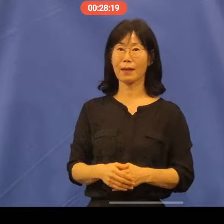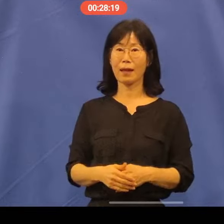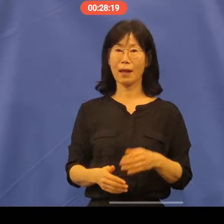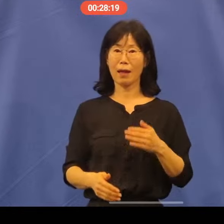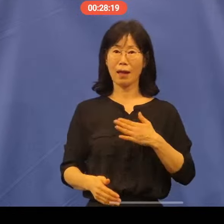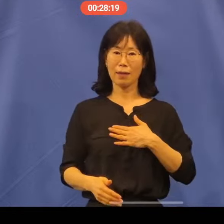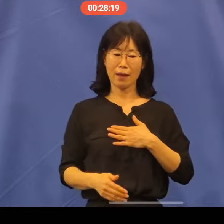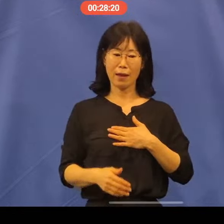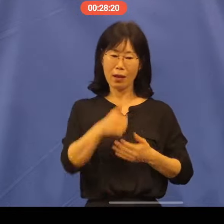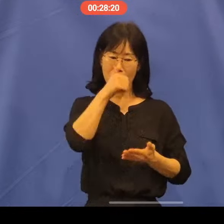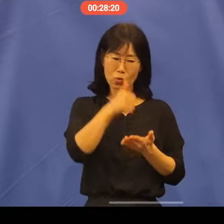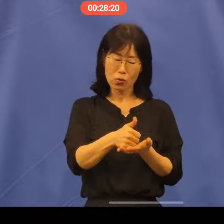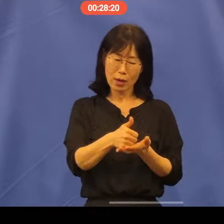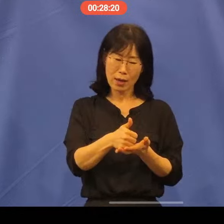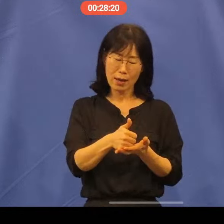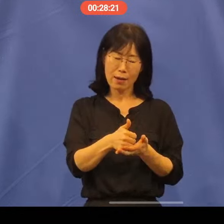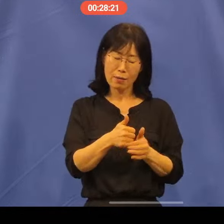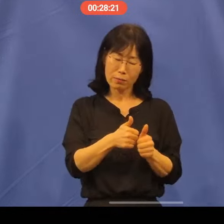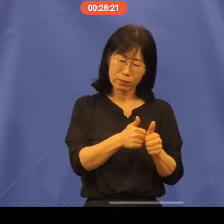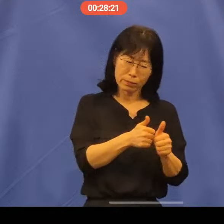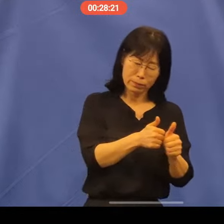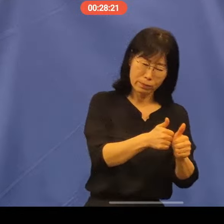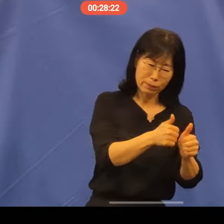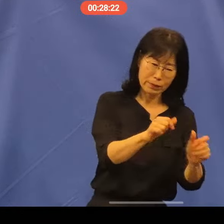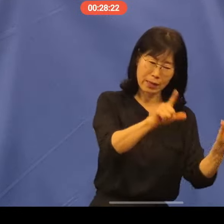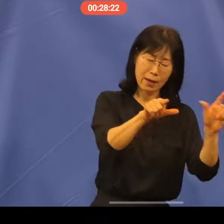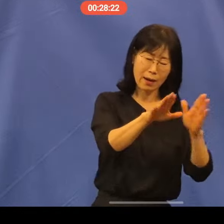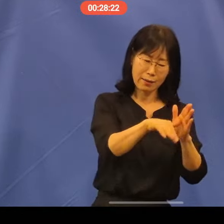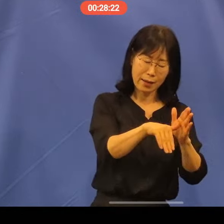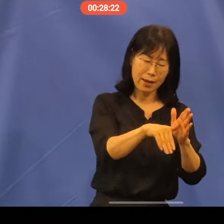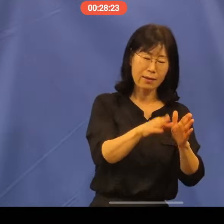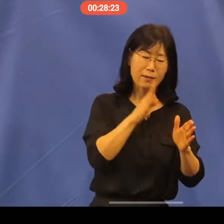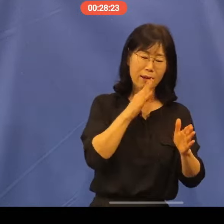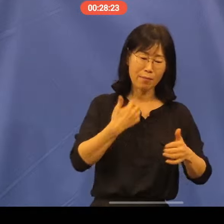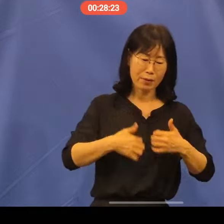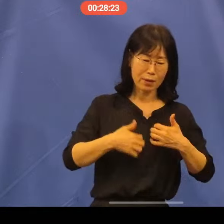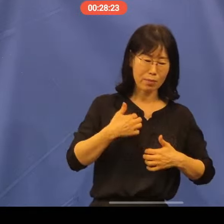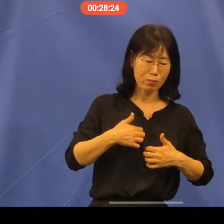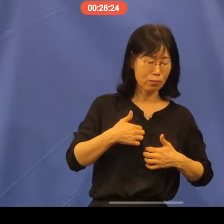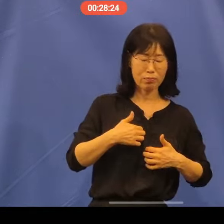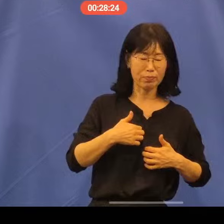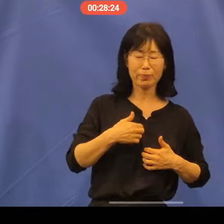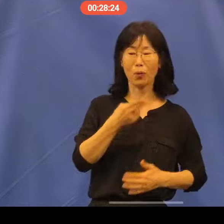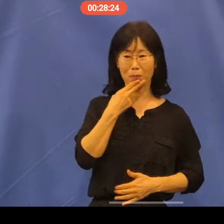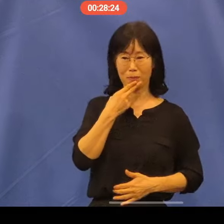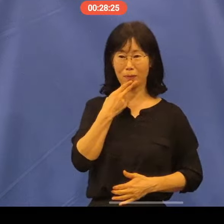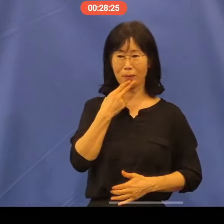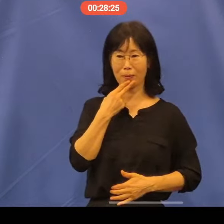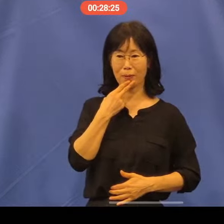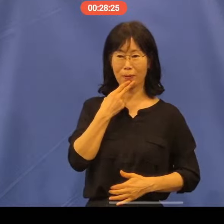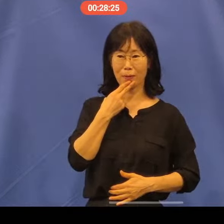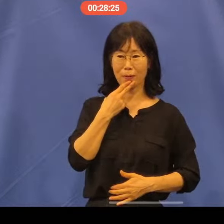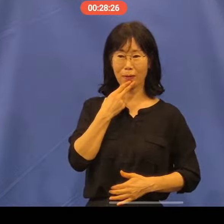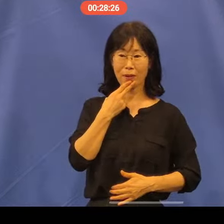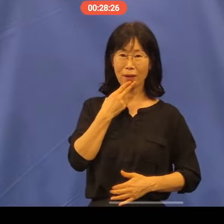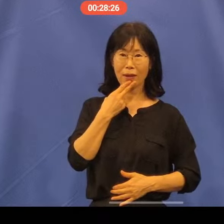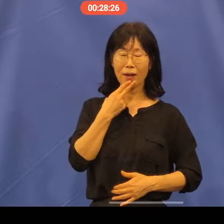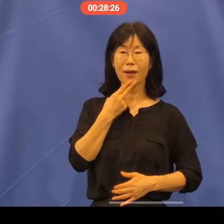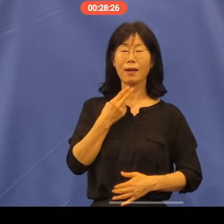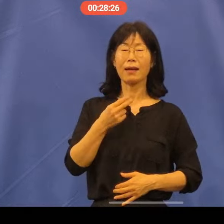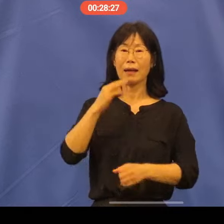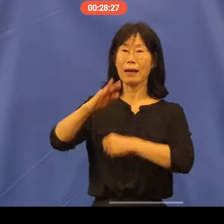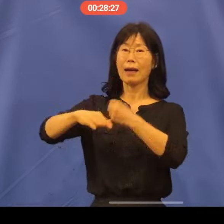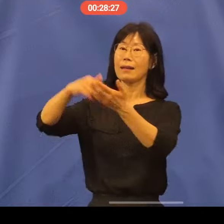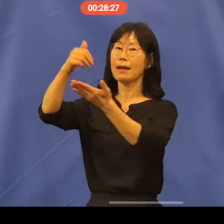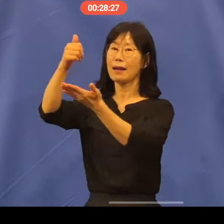하나님을 기쁘시게 할 수 없어. 자기를 기쁘게 하기 위해 살아가는 삶이 어떻게 하나님을 기쁘시게 할 수가 있어요, 여러분? 그러니까 하나님은